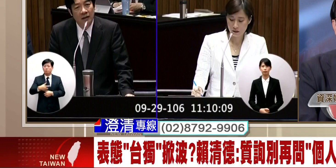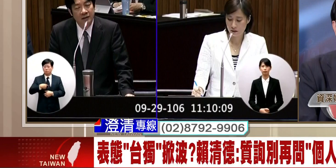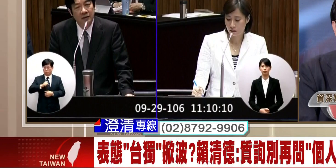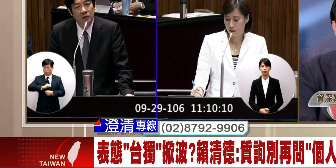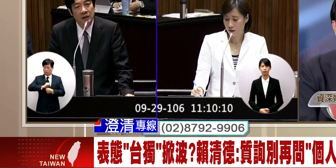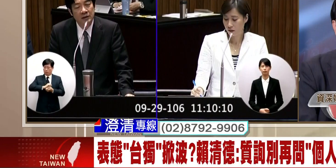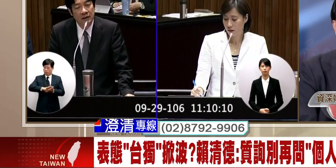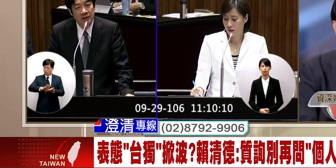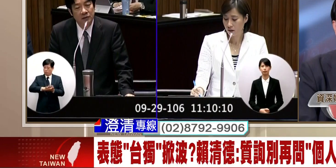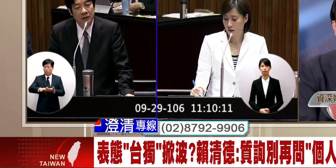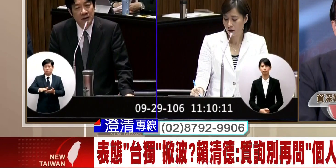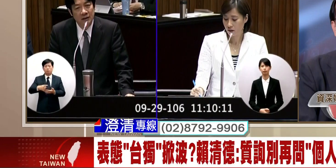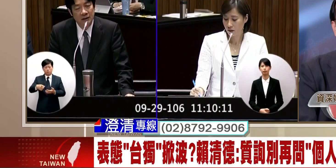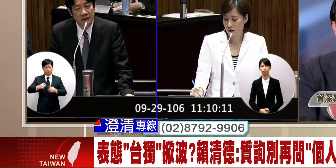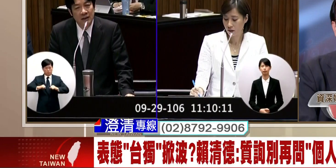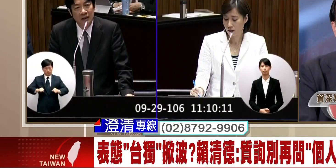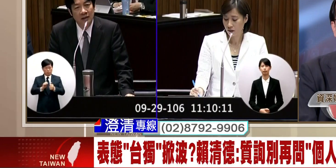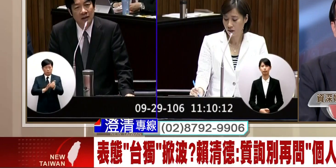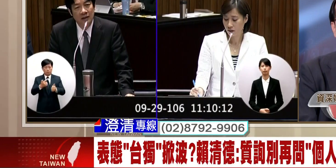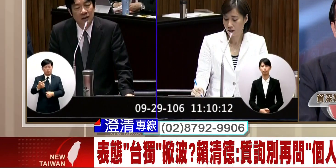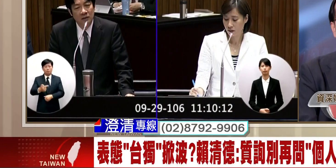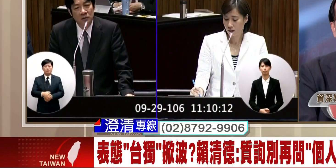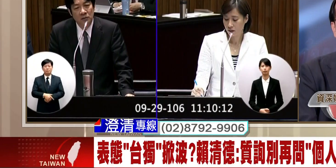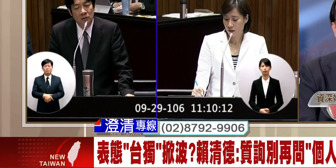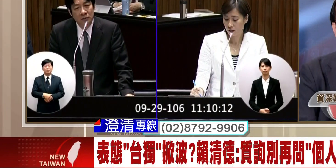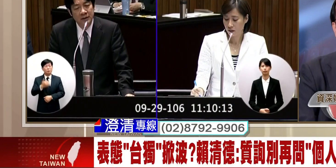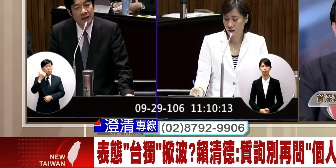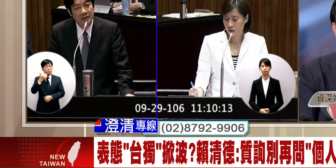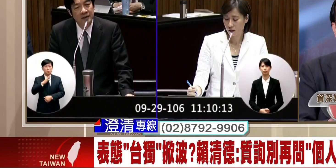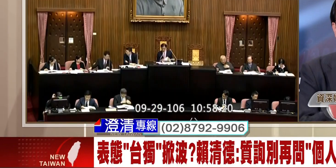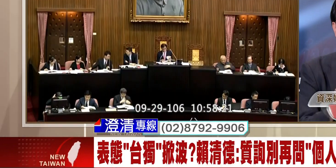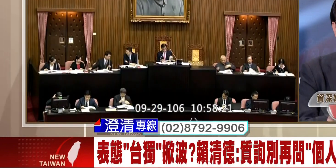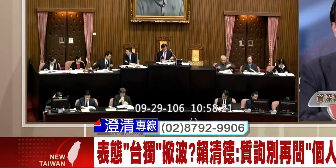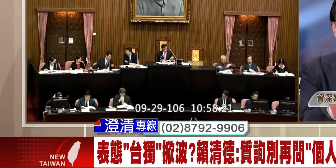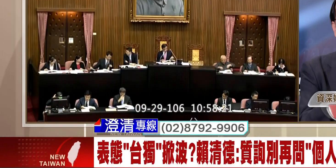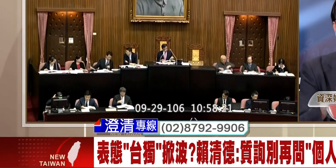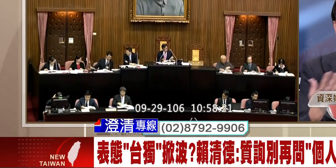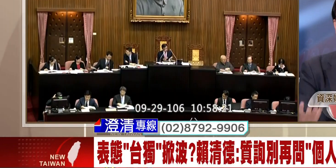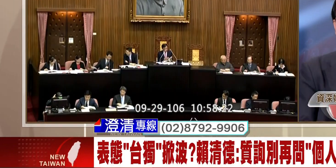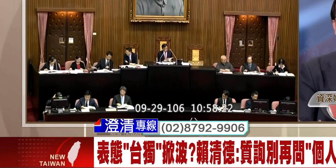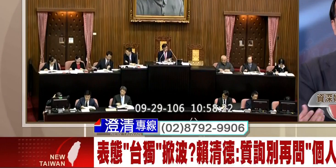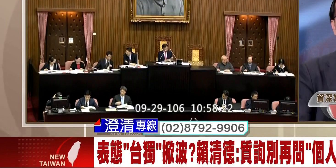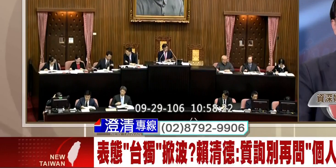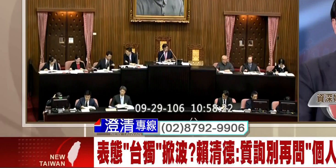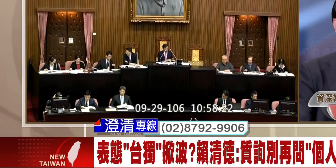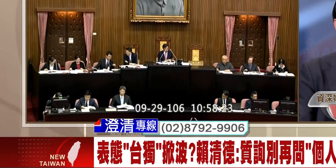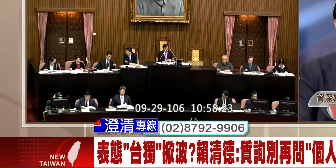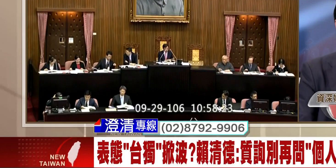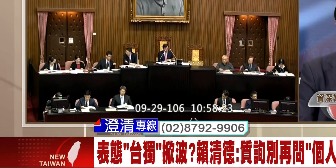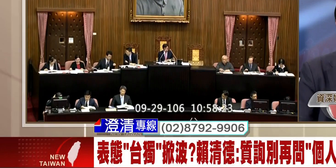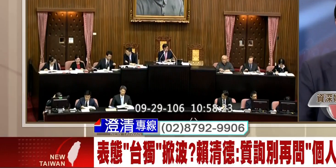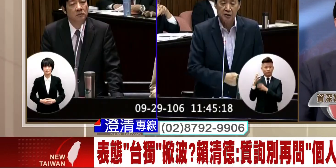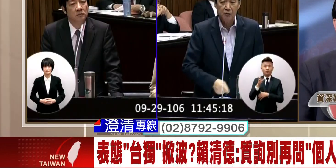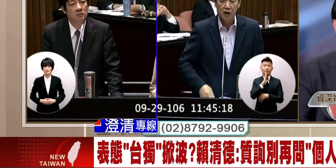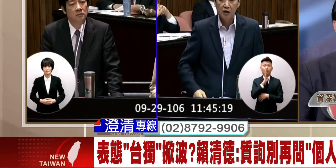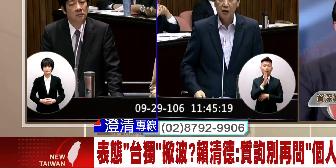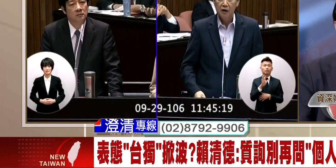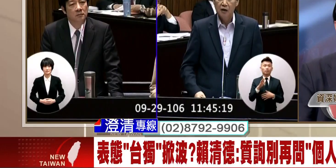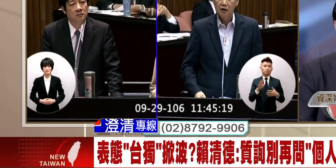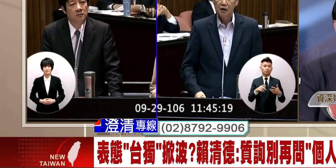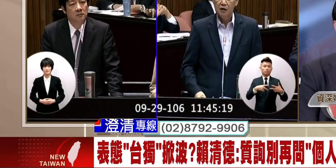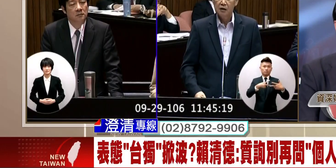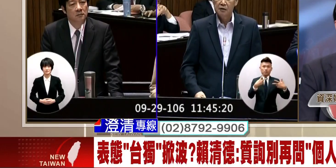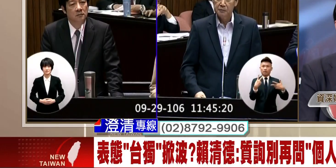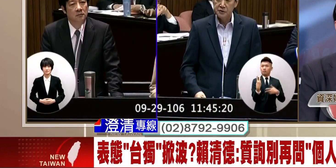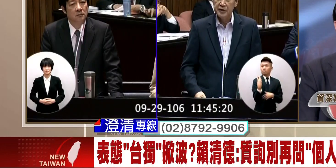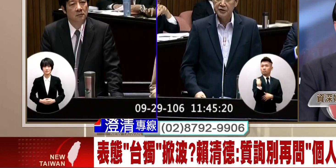他，不用他实问你就得实答，因为事实上他根本是故意的要挖洞让你跳嘛。那么至于赖清德这个所讲的，